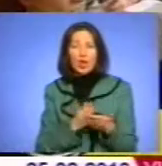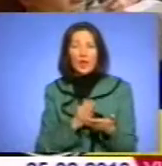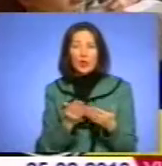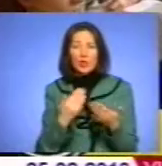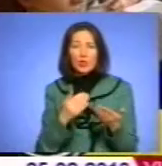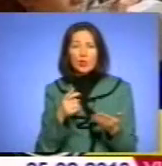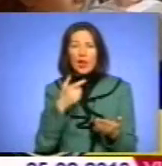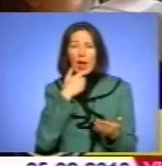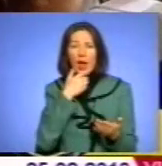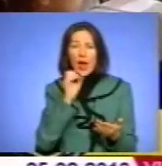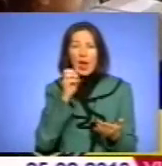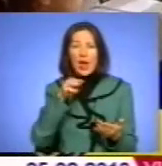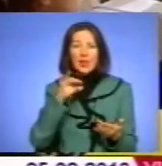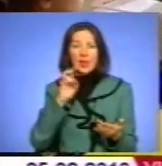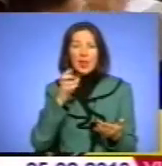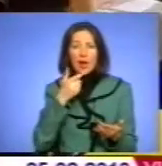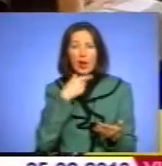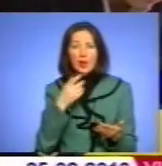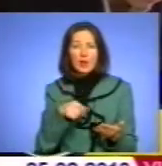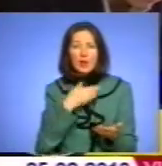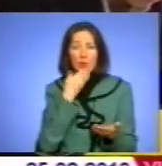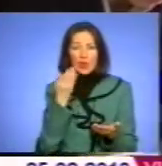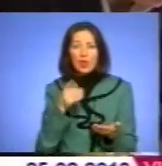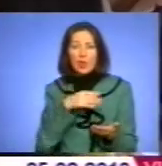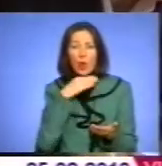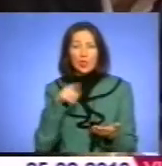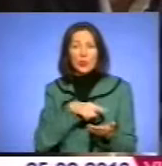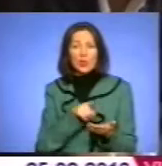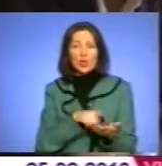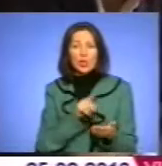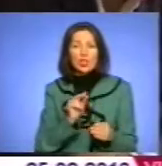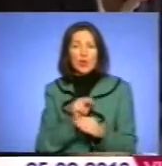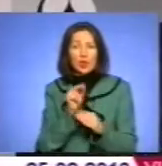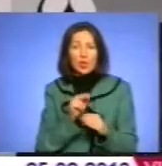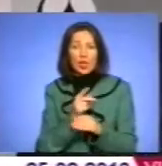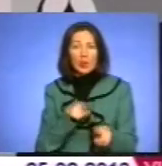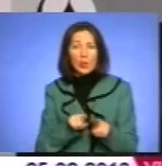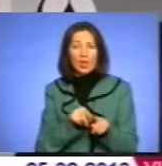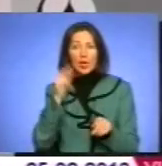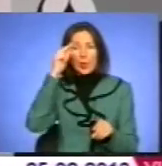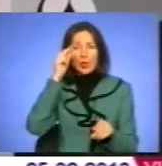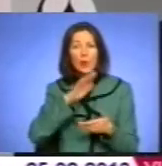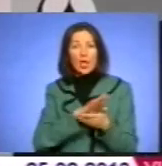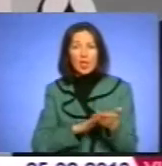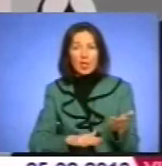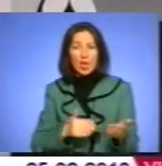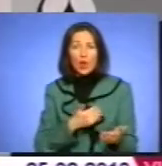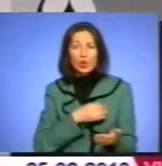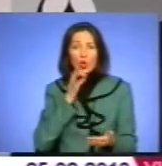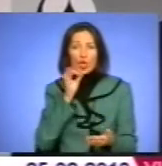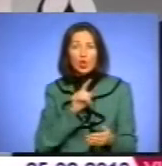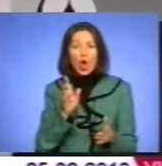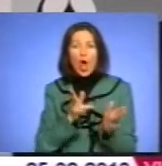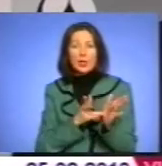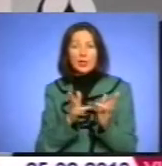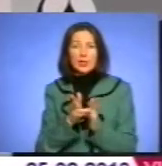громадськості багато запитань. Зокрема, чи викладатимуть цей предмет і надалі? Хочу сказати про те, що християнська